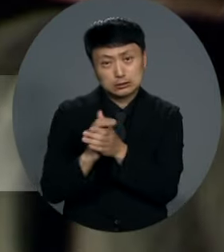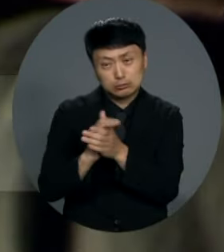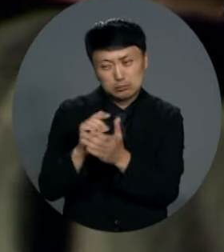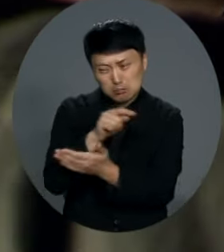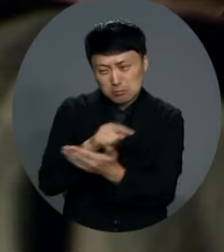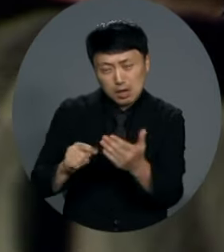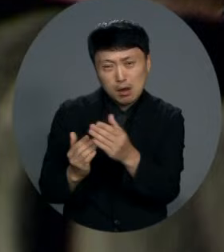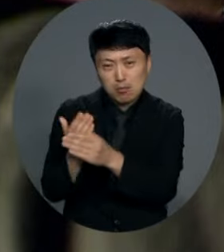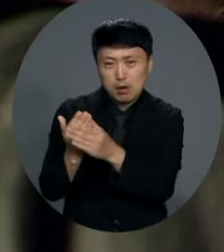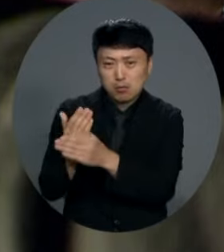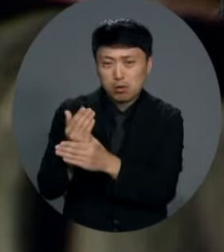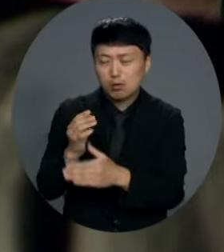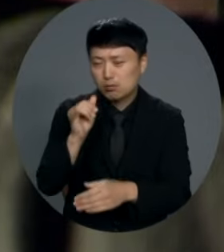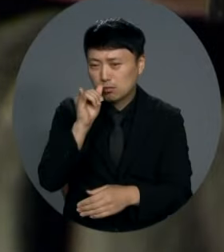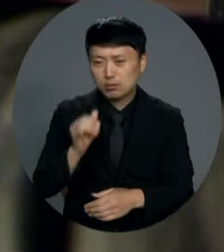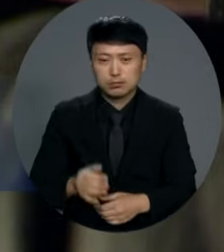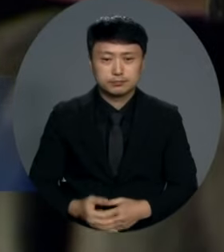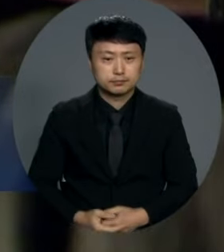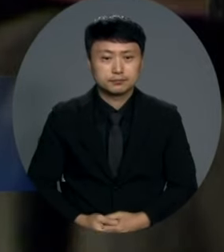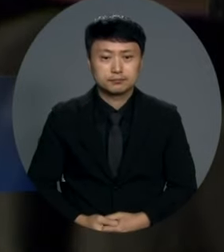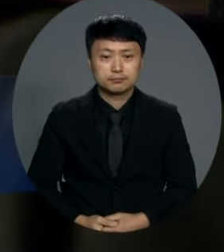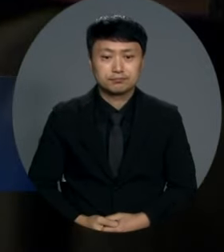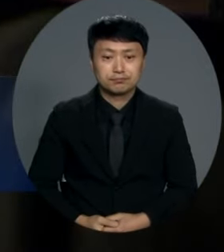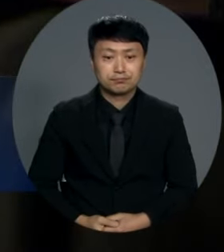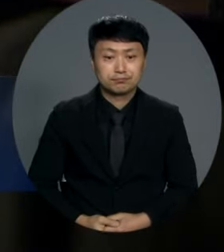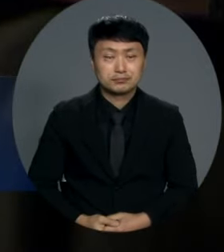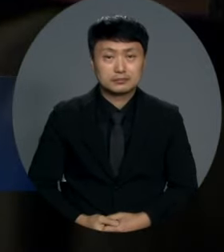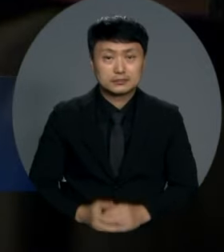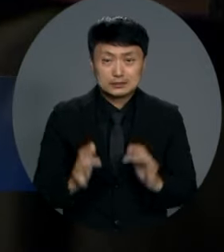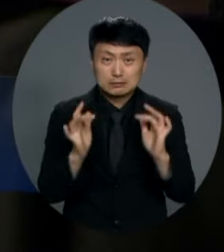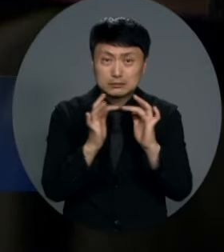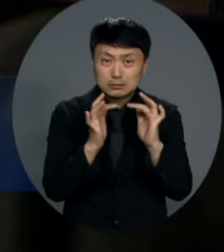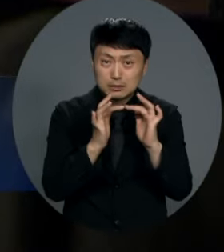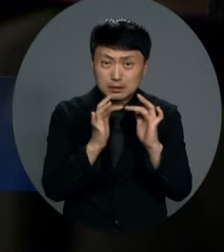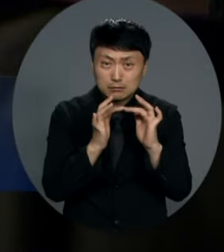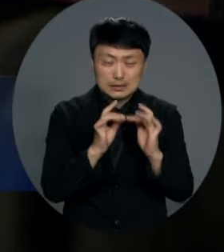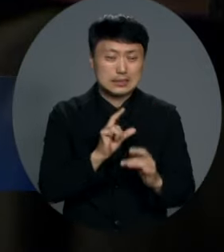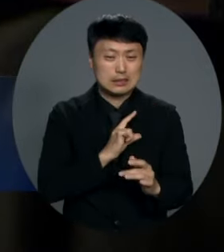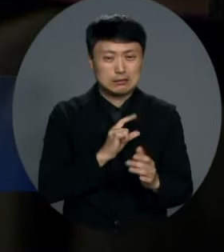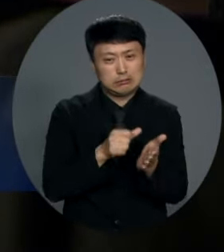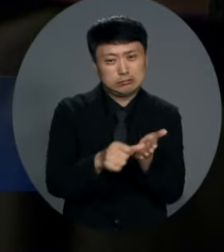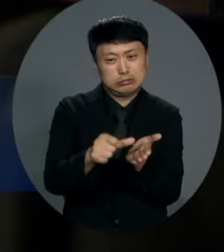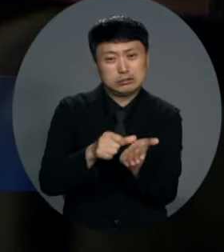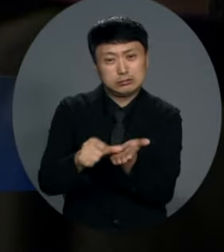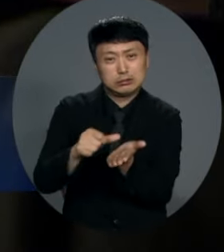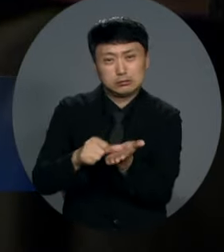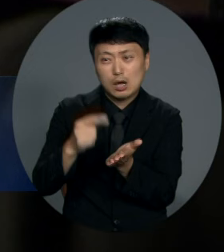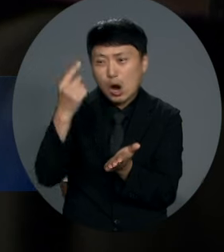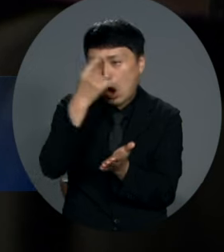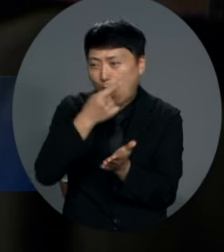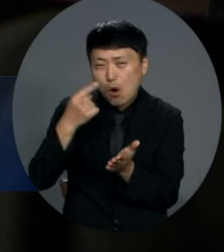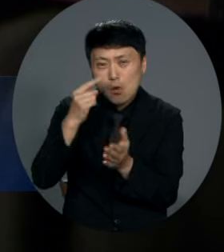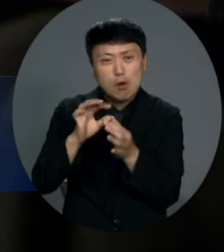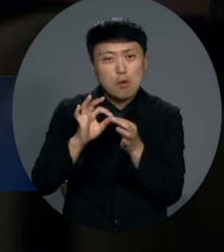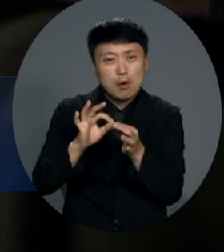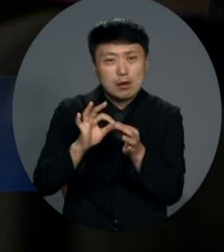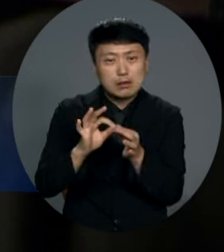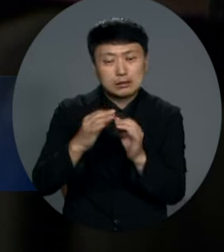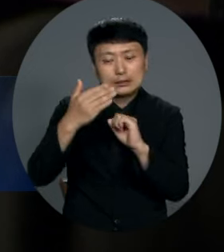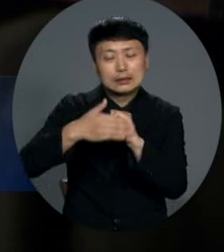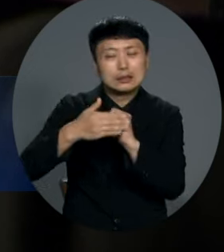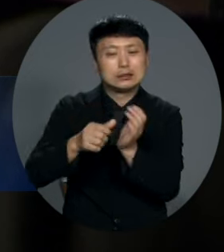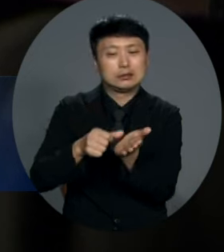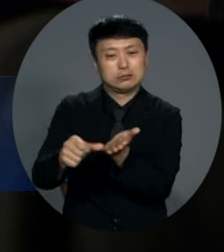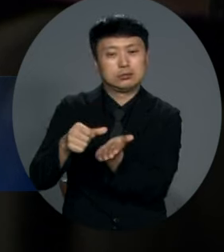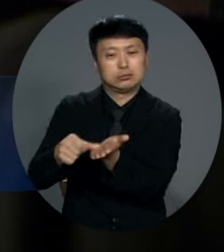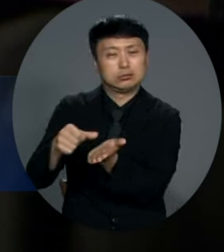있습니다 이름도 그냥 다 지우고 개시물 이런 것도 다 얼굴 관련된 거 다 내리고 그니까